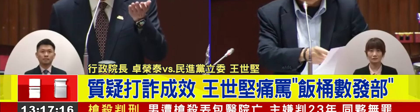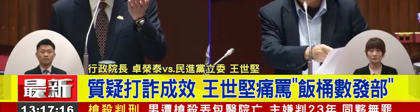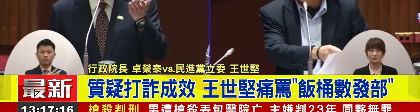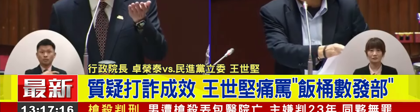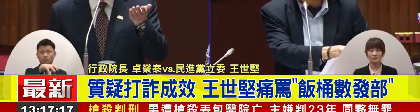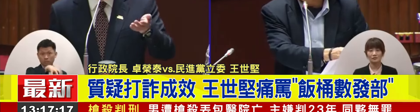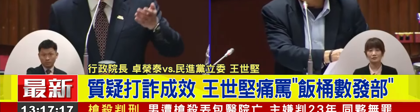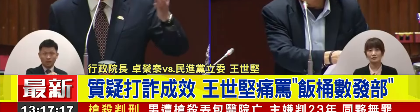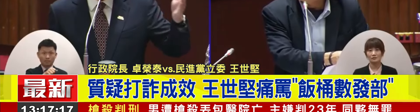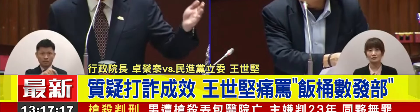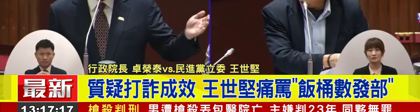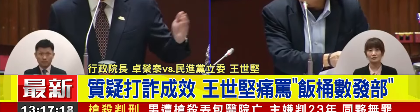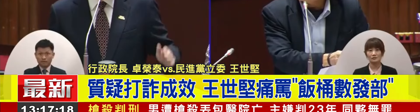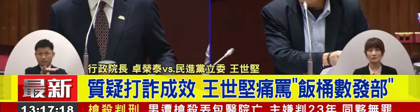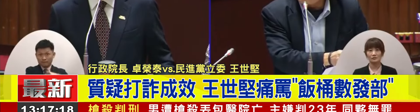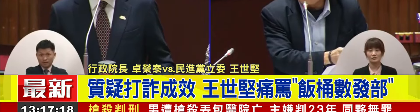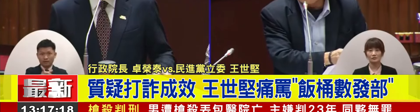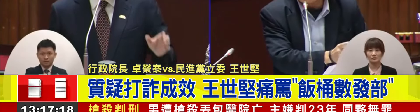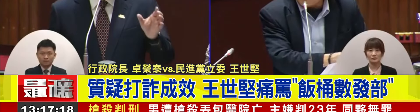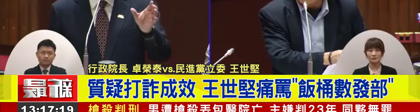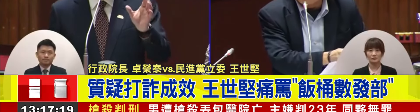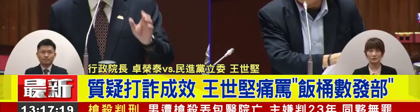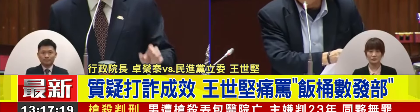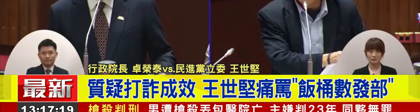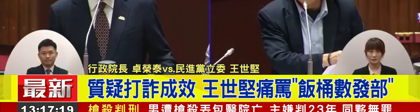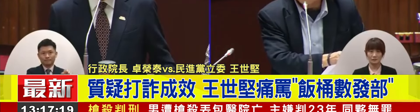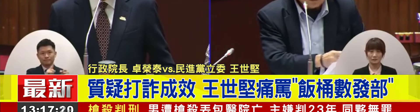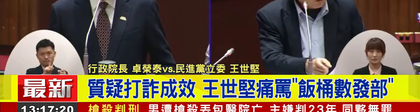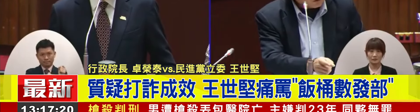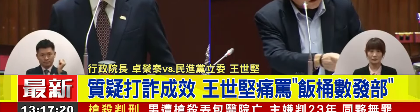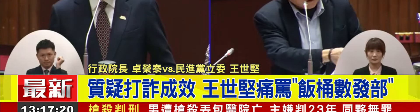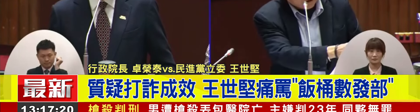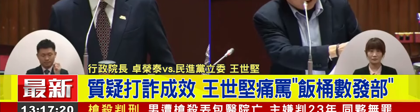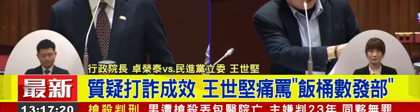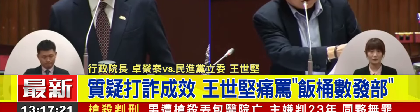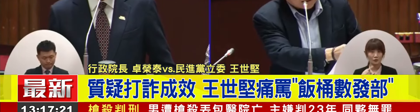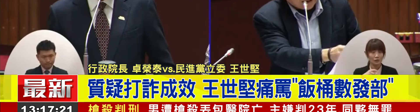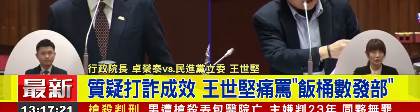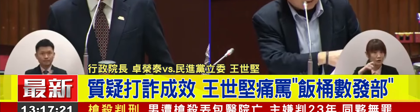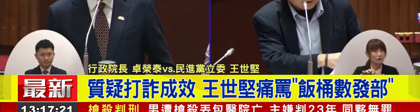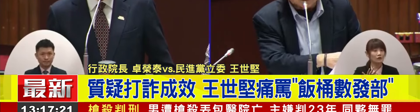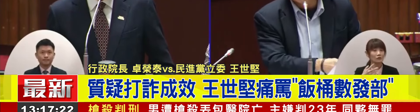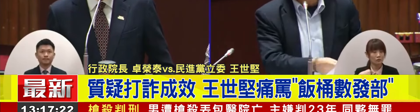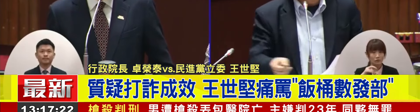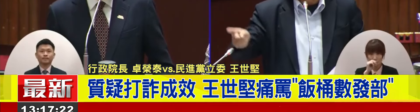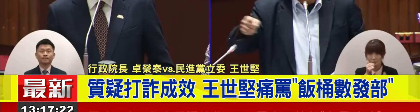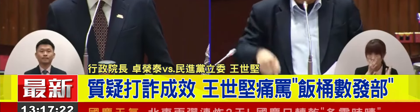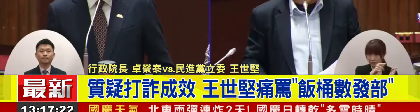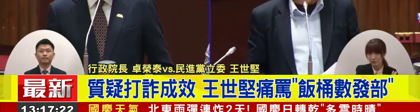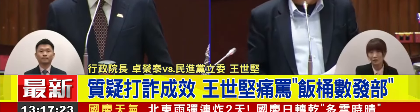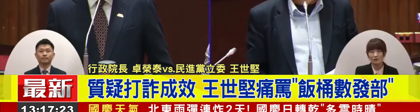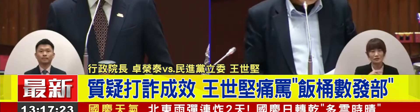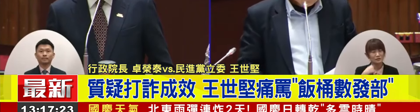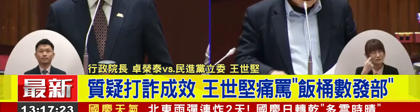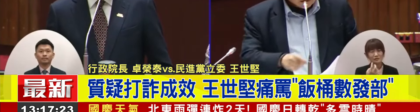台上网的时间延后到年底，希望再做改善。 我今天题外话讲他了，为什么？因为他实在太犯动了。